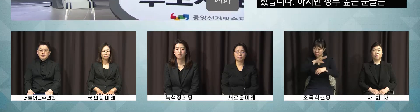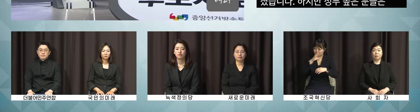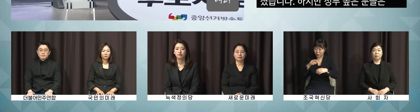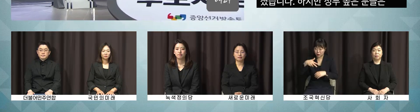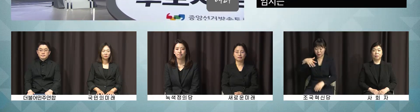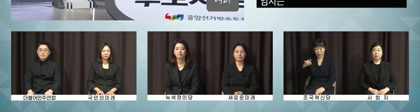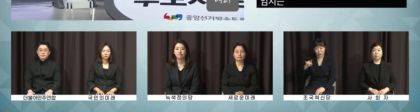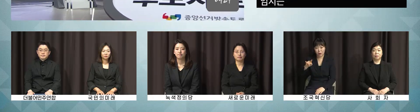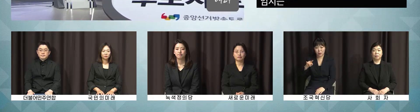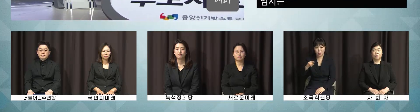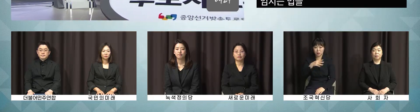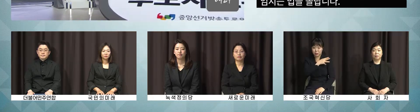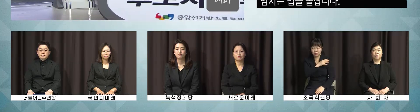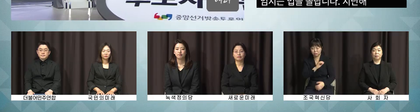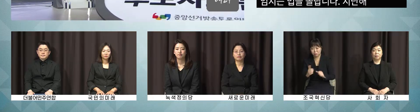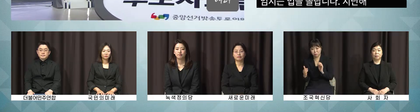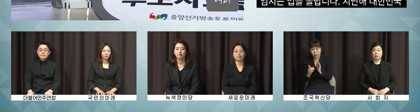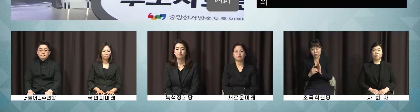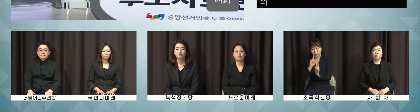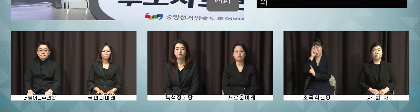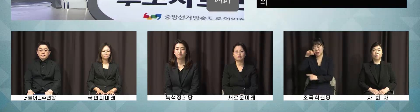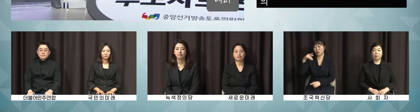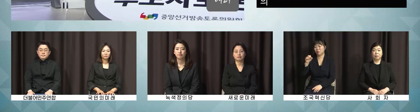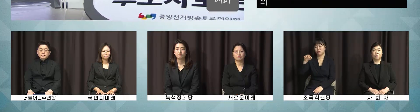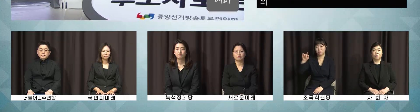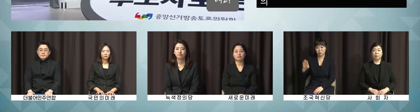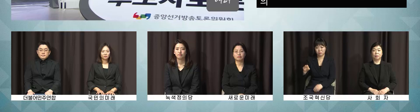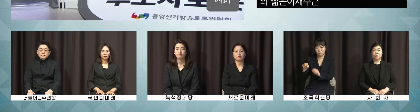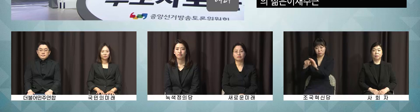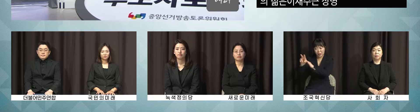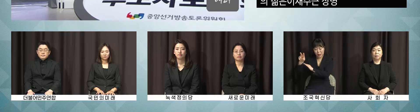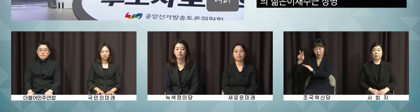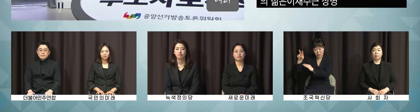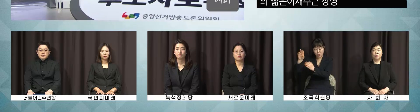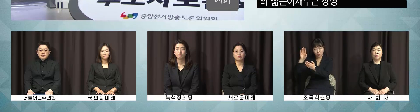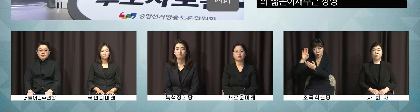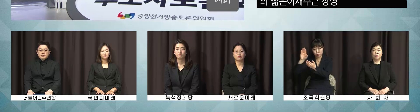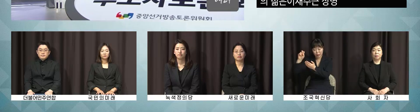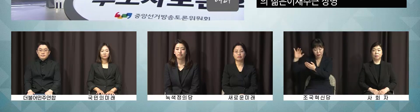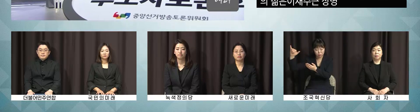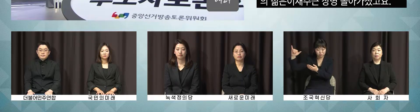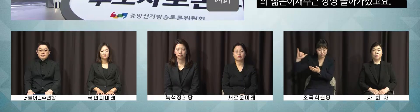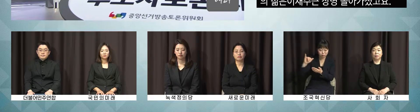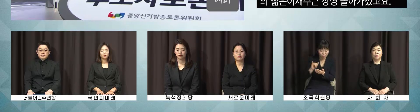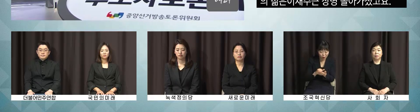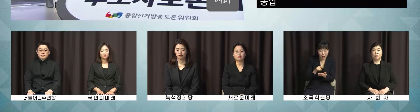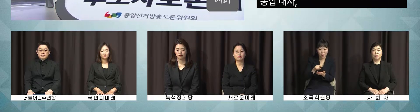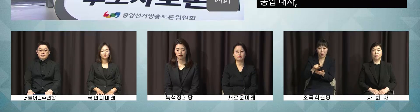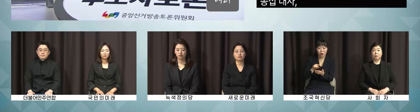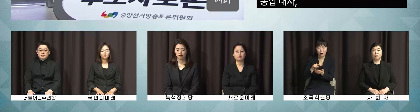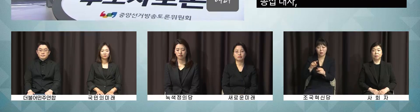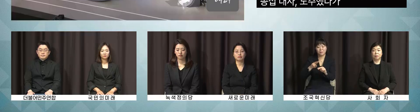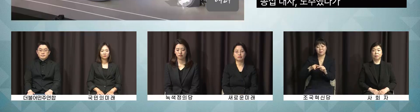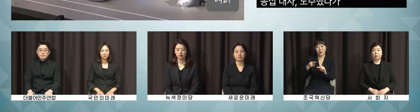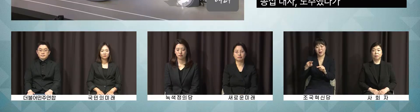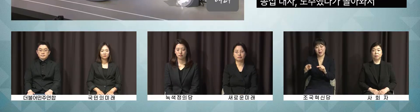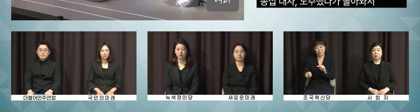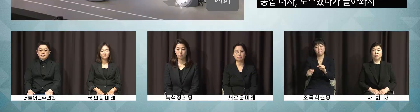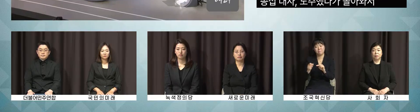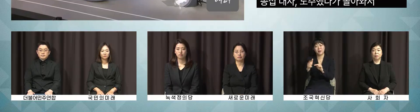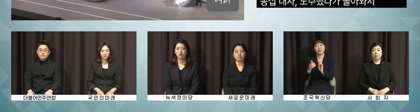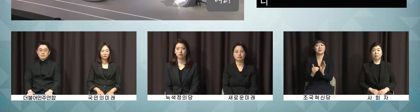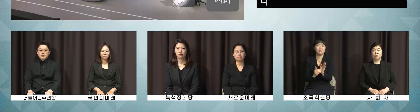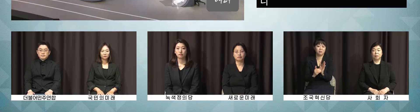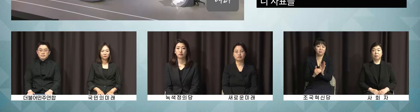돌아가셨고요. 이종섭 대사 도주했다가 돌아와서 슬그머니 사표를 또 냅니다. 슬그머니